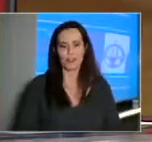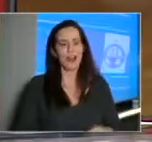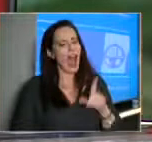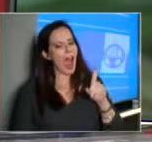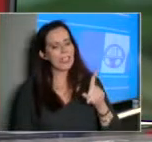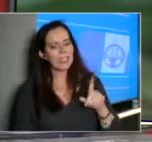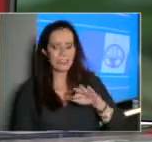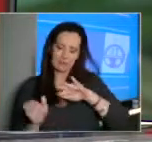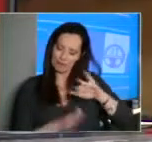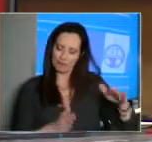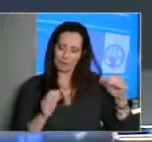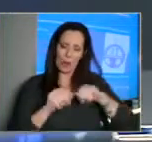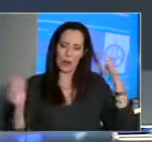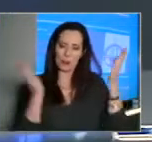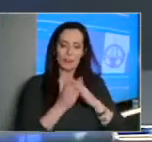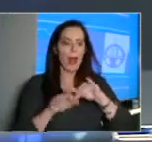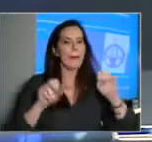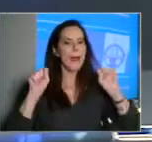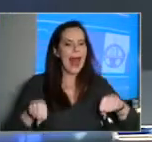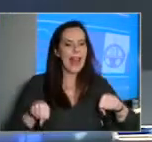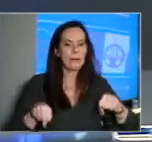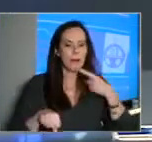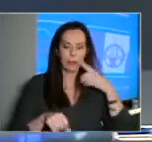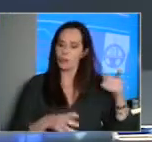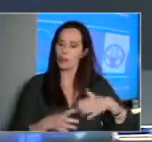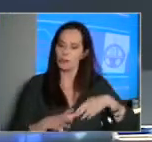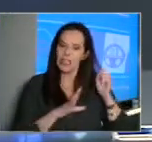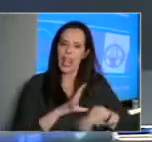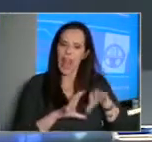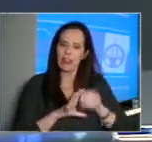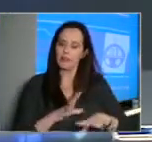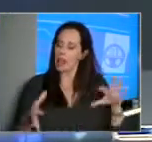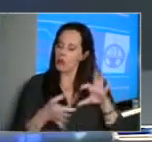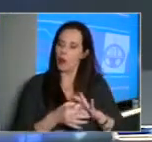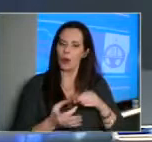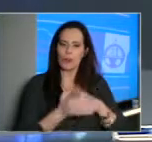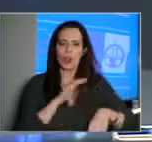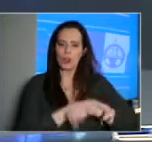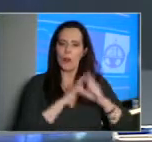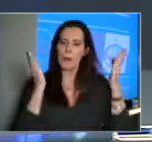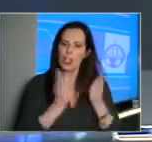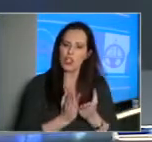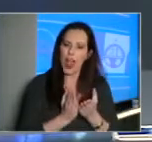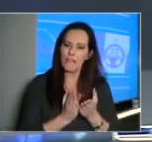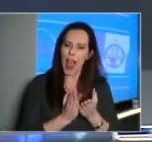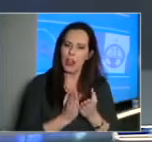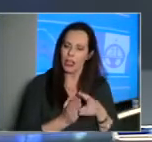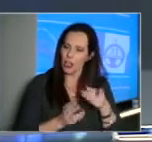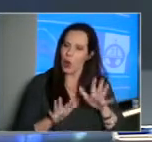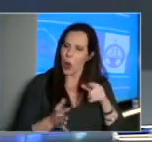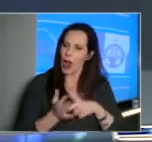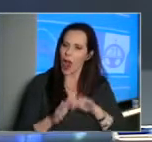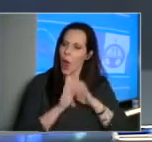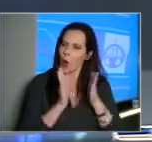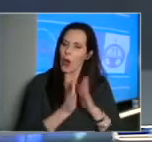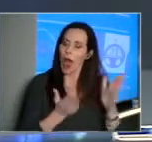אז בוא נעזוב את הפועל באר שבע ונעבור לאלונה ברקת. הזכרת את הפעילות הפילנטרופית של החיבור בהמשך לכדורגל בבאר שבע. יכול להיות שהכל